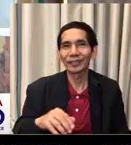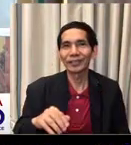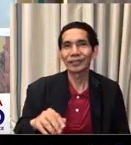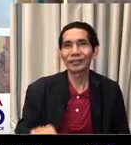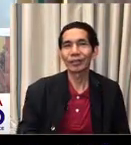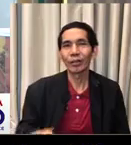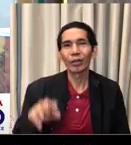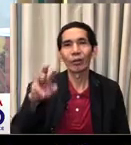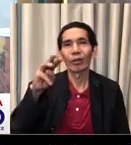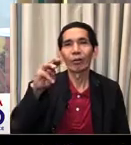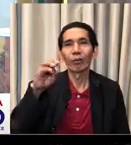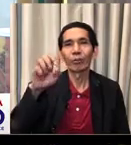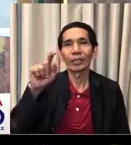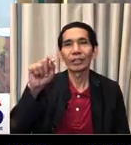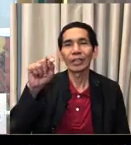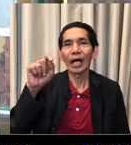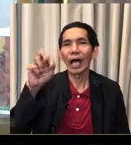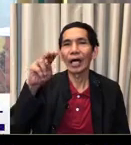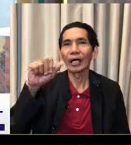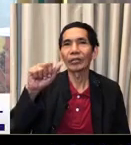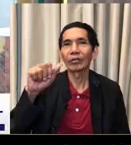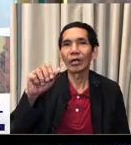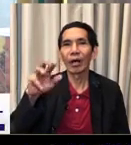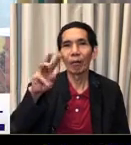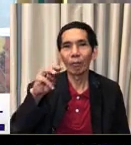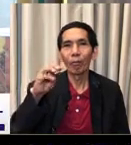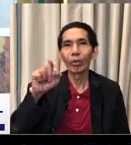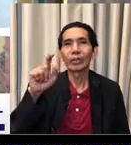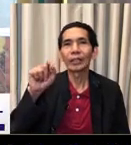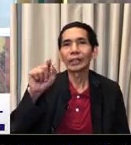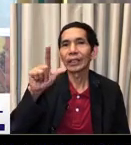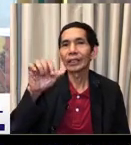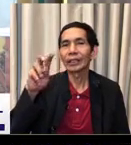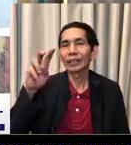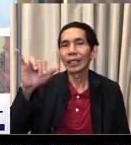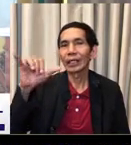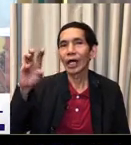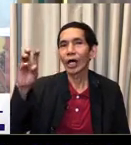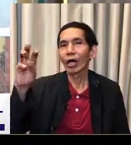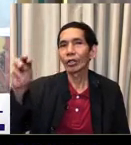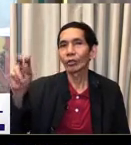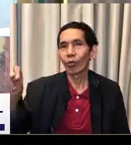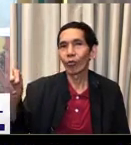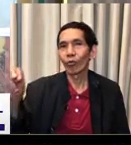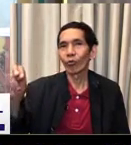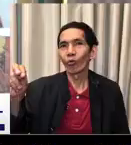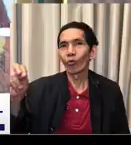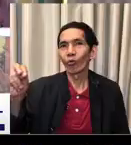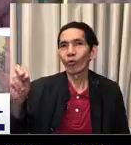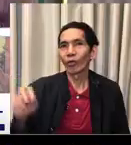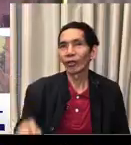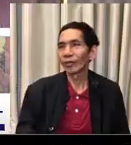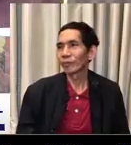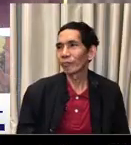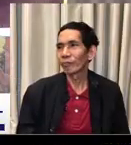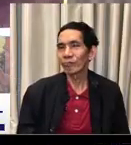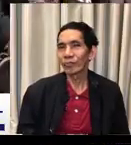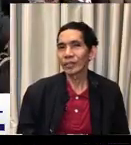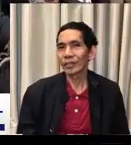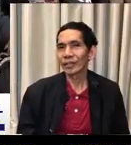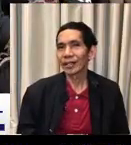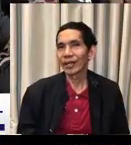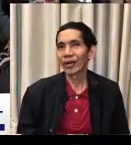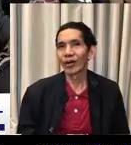housing. Oh, ayan ha. Montiliano. Oh, family. Oh, audience yan, no? Audience impact. Mahal na.